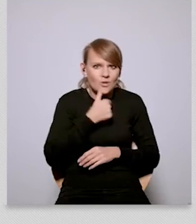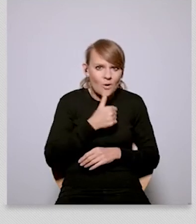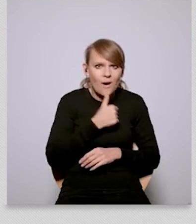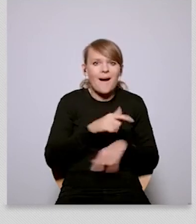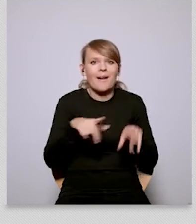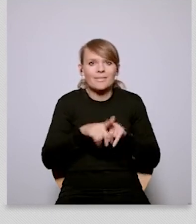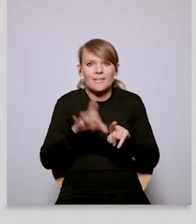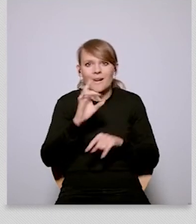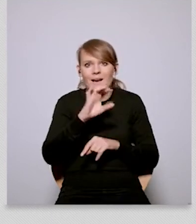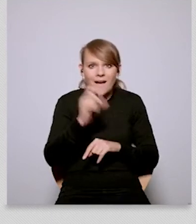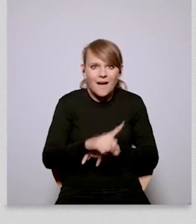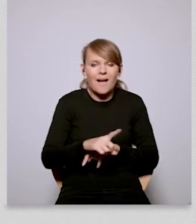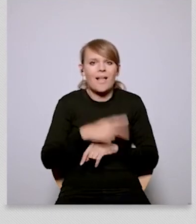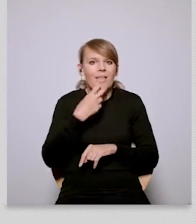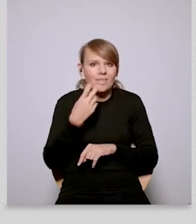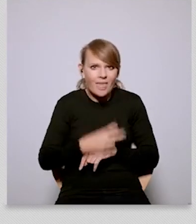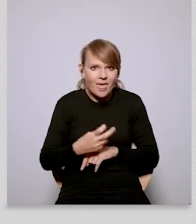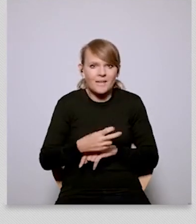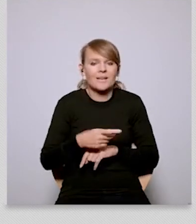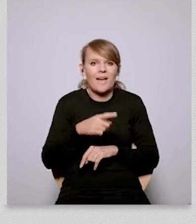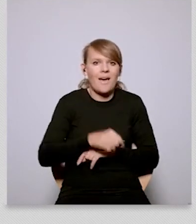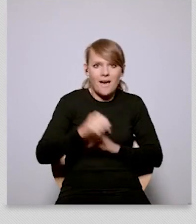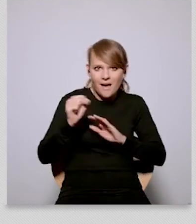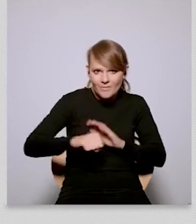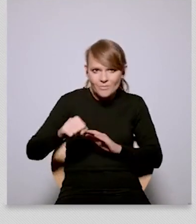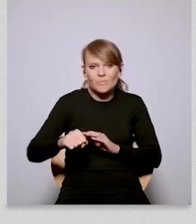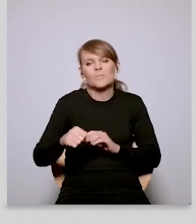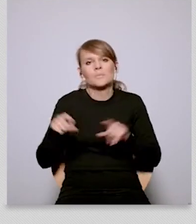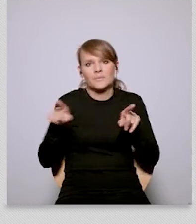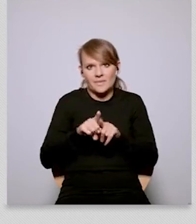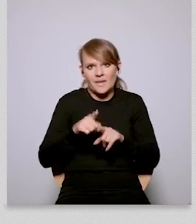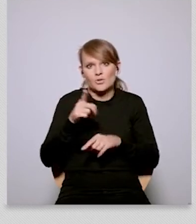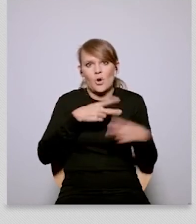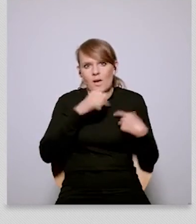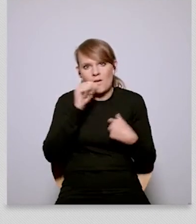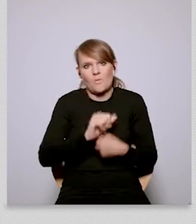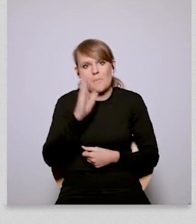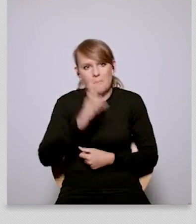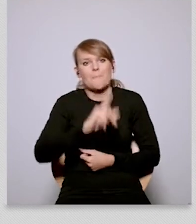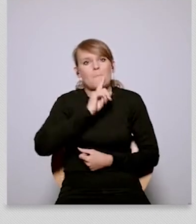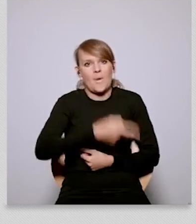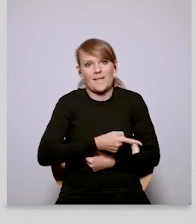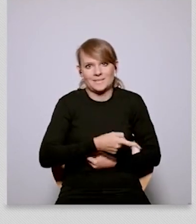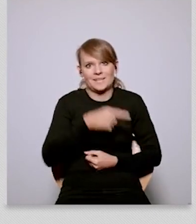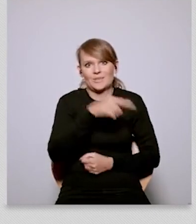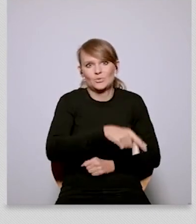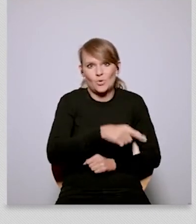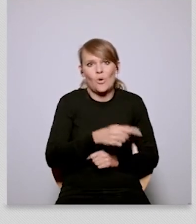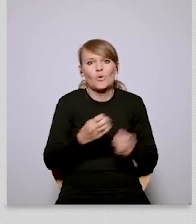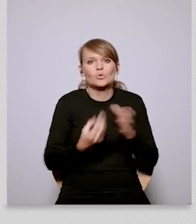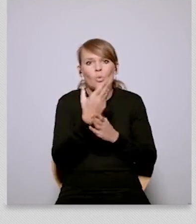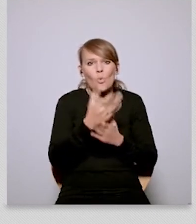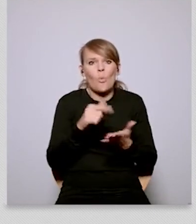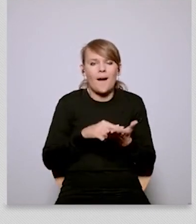jednak gaz i energia nuklearna też będą rekomendowane przez Komisję Europejską jako źródła przejściowe